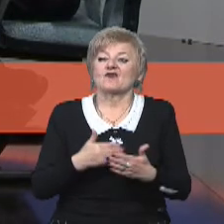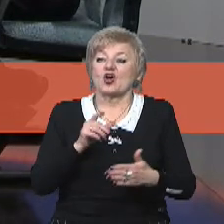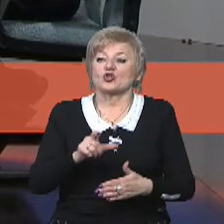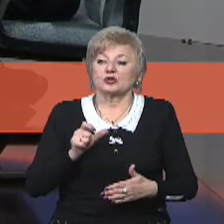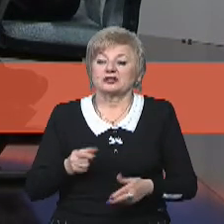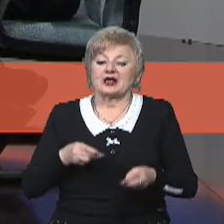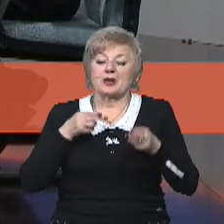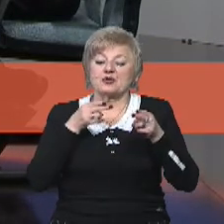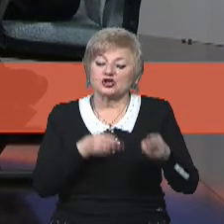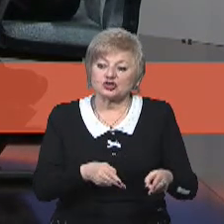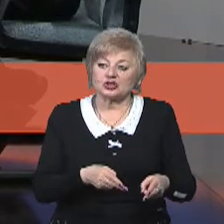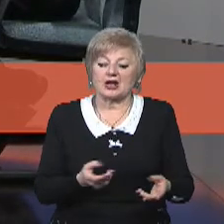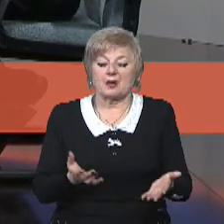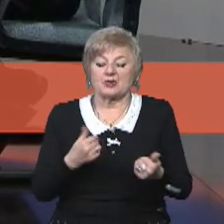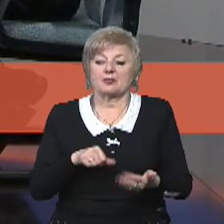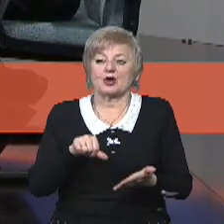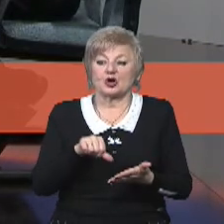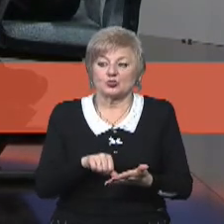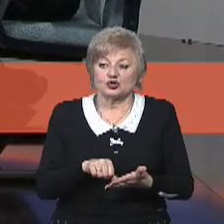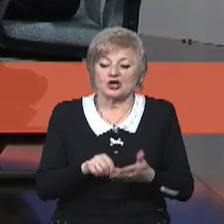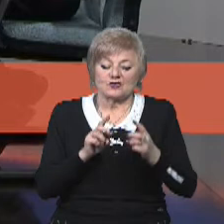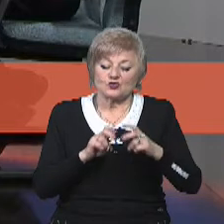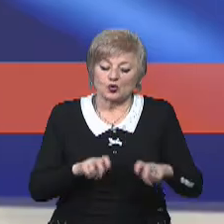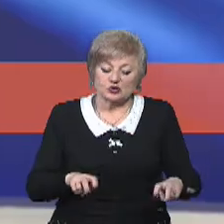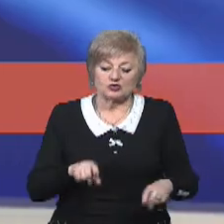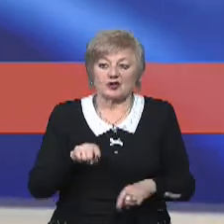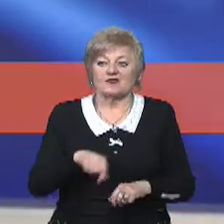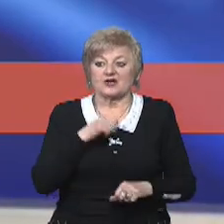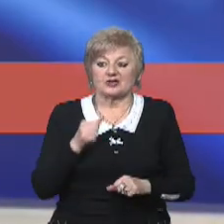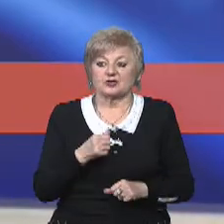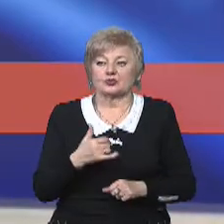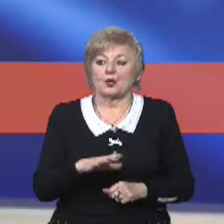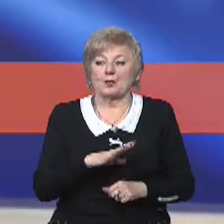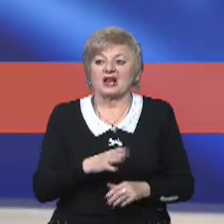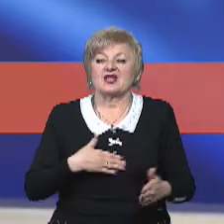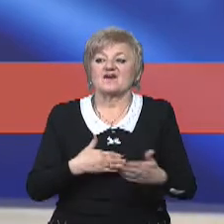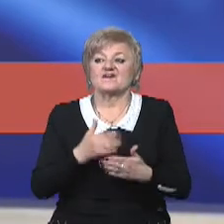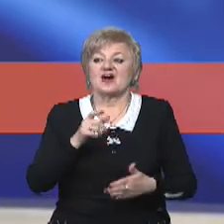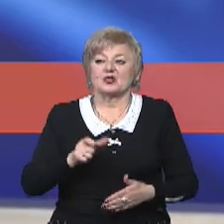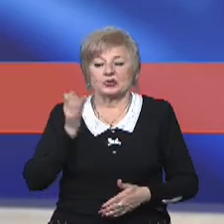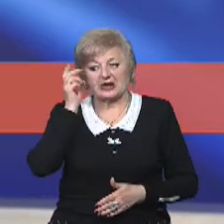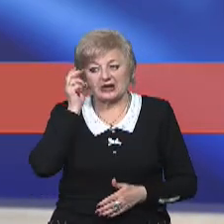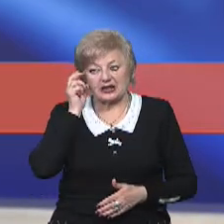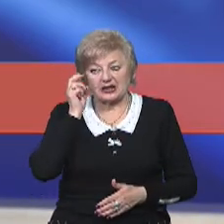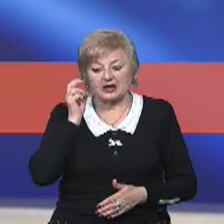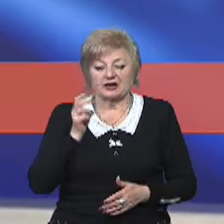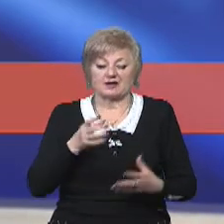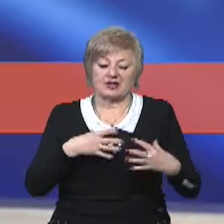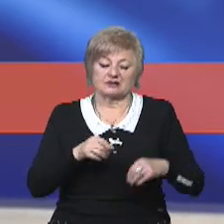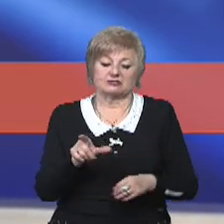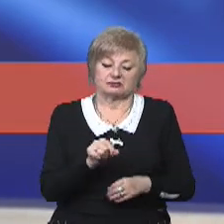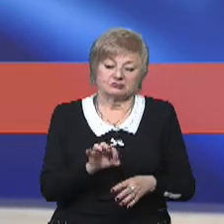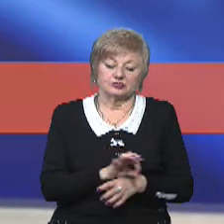приїжджали до нас в експедицію і приймали участь у дослідженнях. В цьому році у нас були волонтери з Києва, сімейні пари,